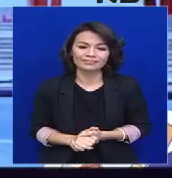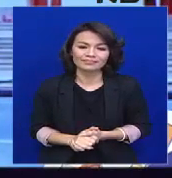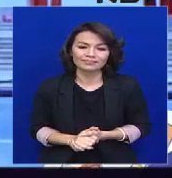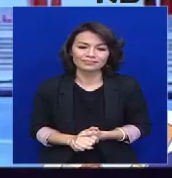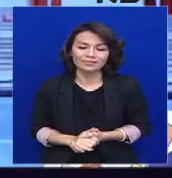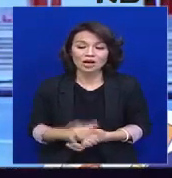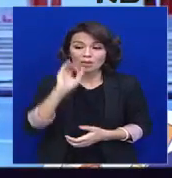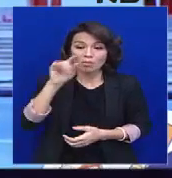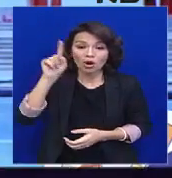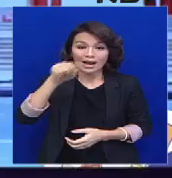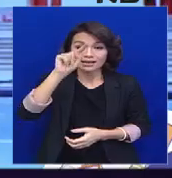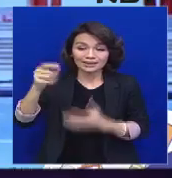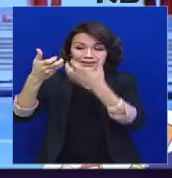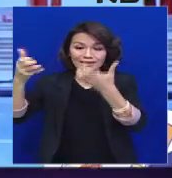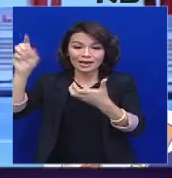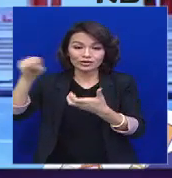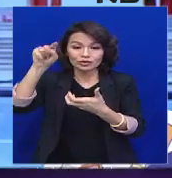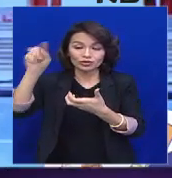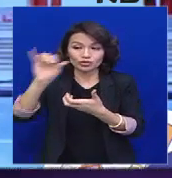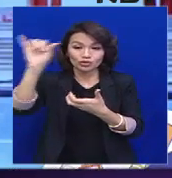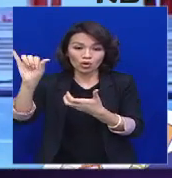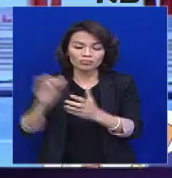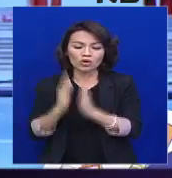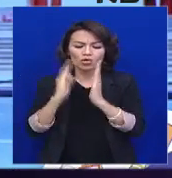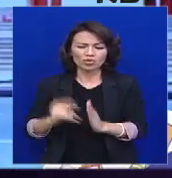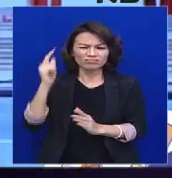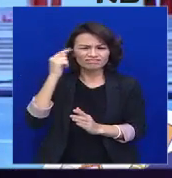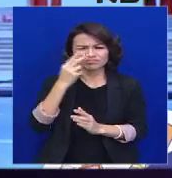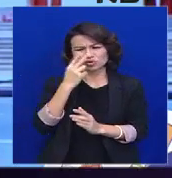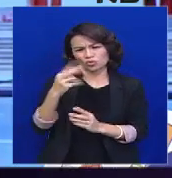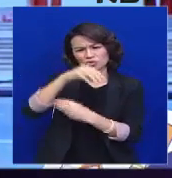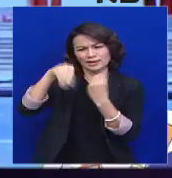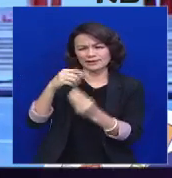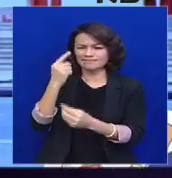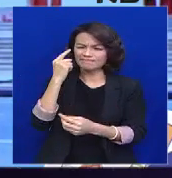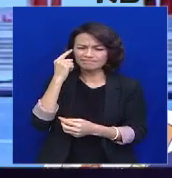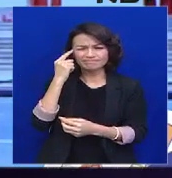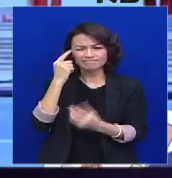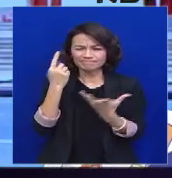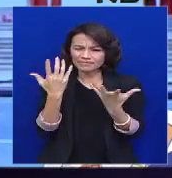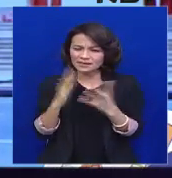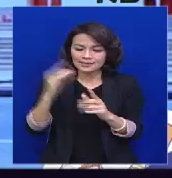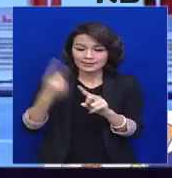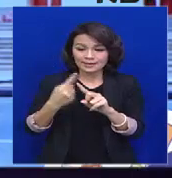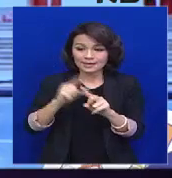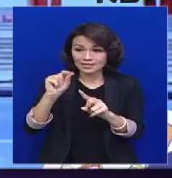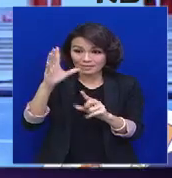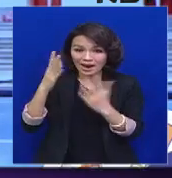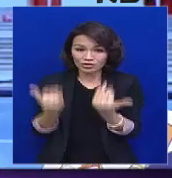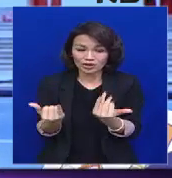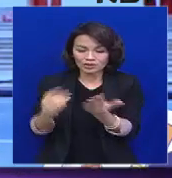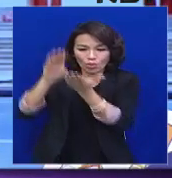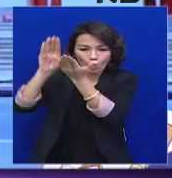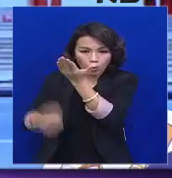า Brexit ส่งผลให้ความเชื่อมั่นผู้บริโภคลดลงต่ำที่สุดในรอบ25เดือนและคาดว่าจะมีผลให้เศรษฐกิจไ